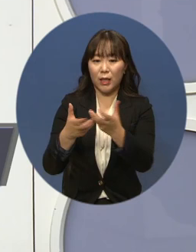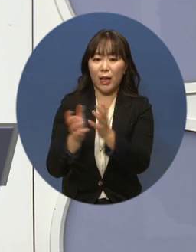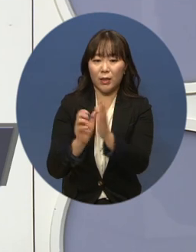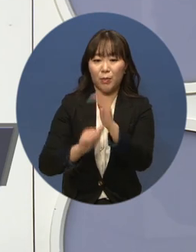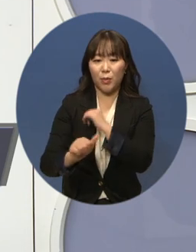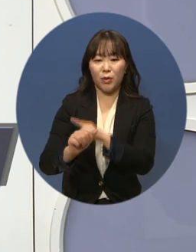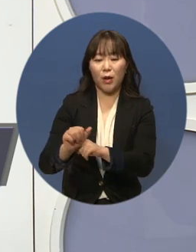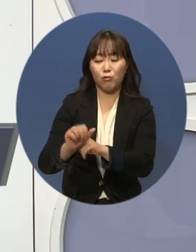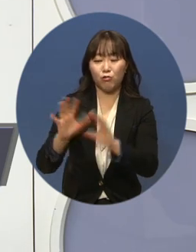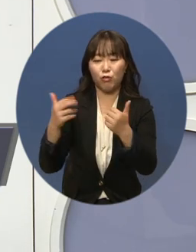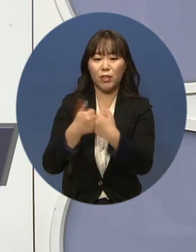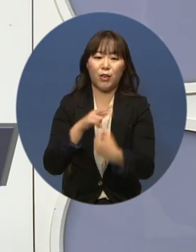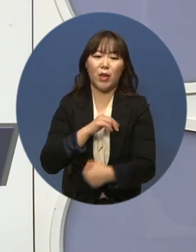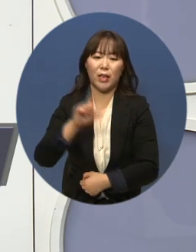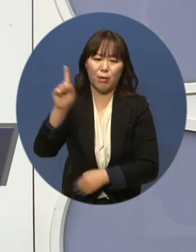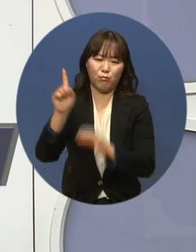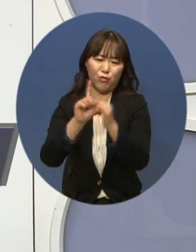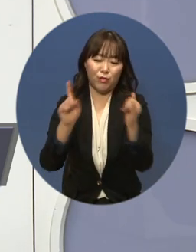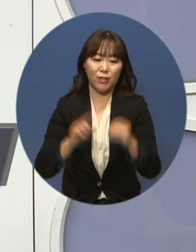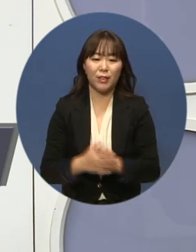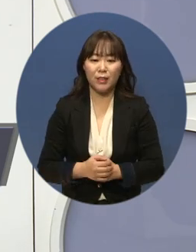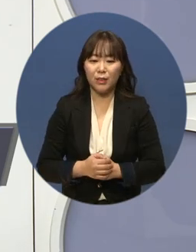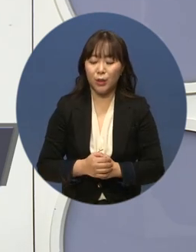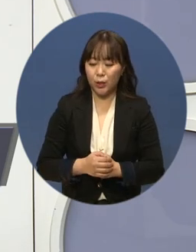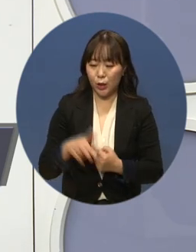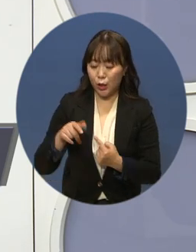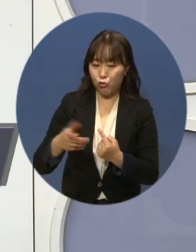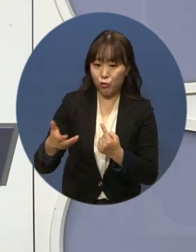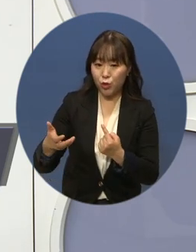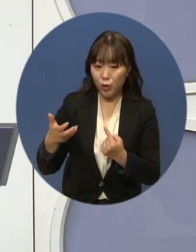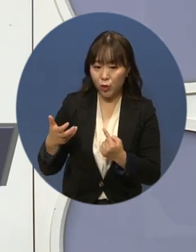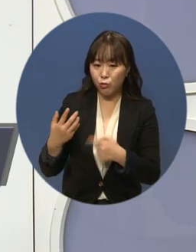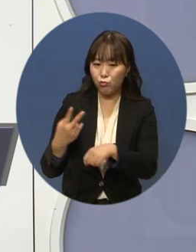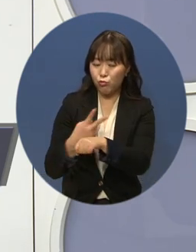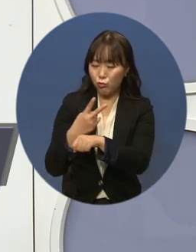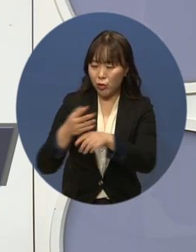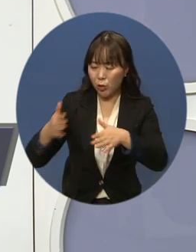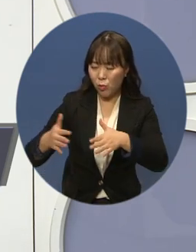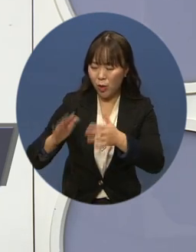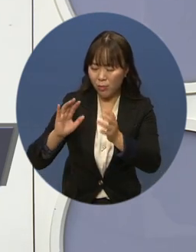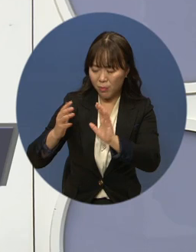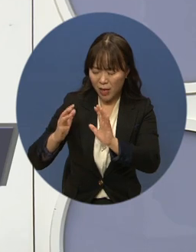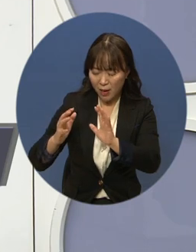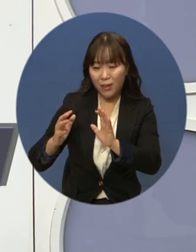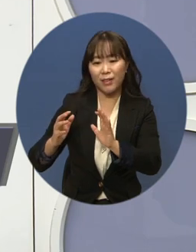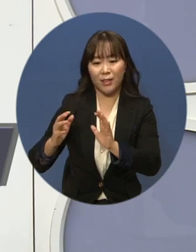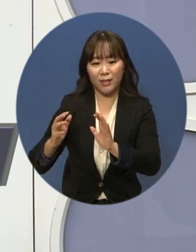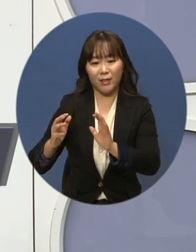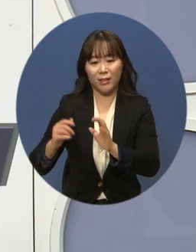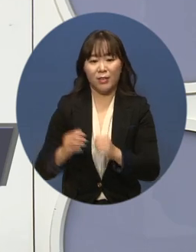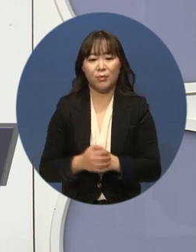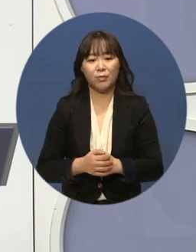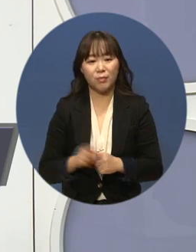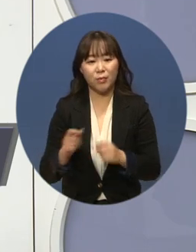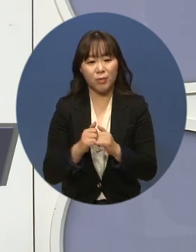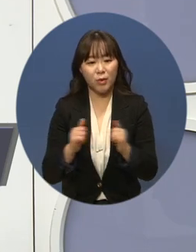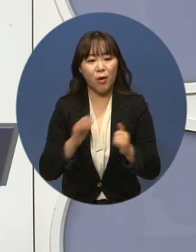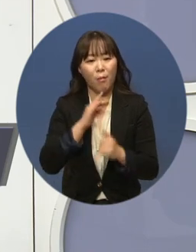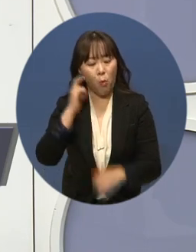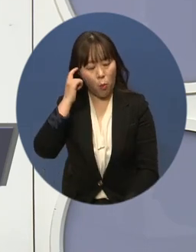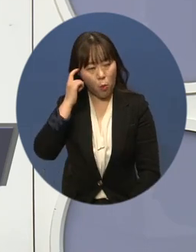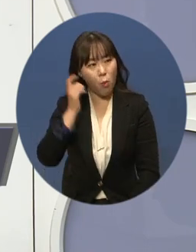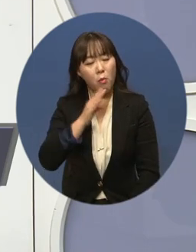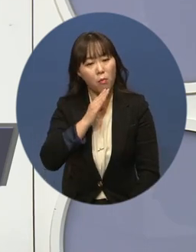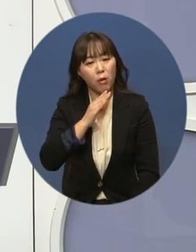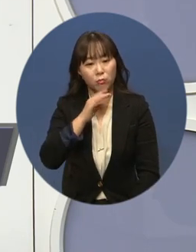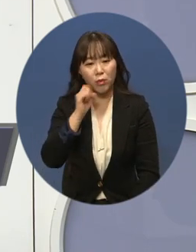분입니다. 국회에. 네. 한 얼마 전에 일주일 전에 한 2시간 토론을 했는데 그분이 뭐 상당한 논리를 갖고